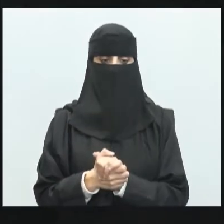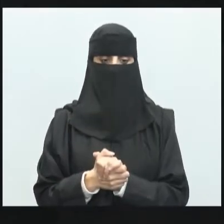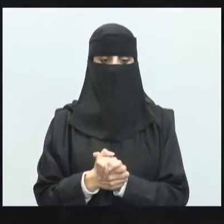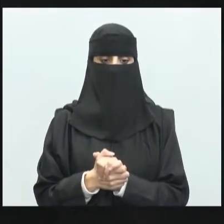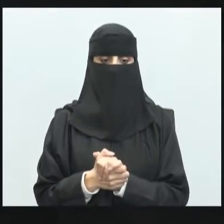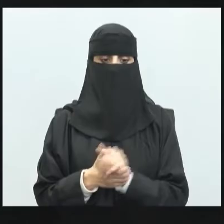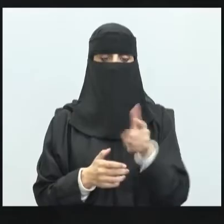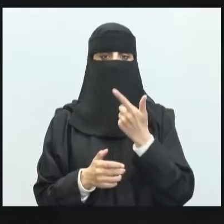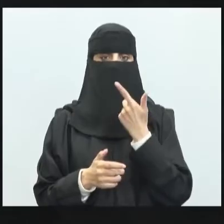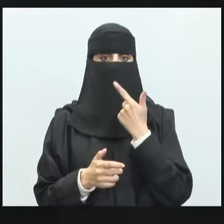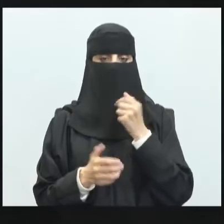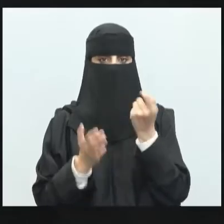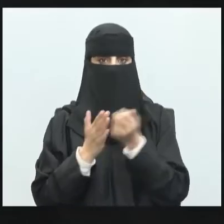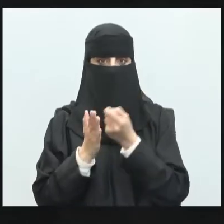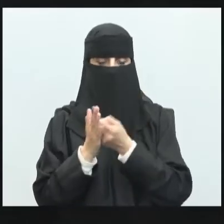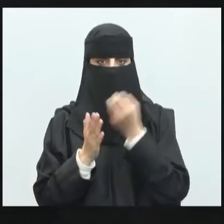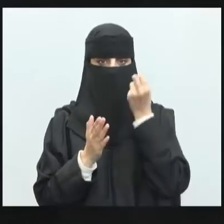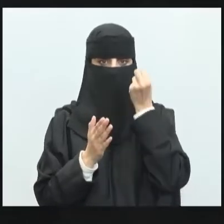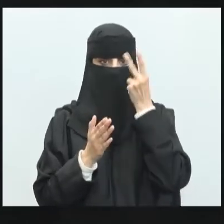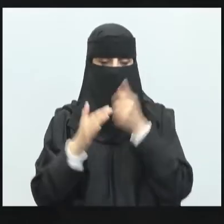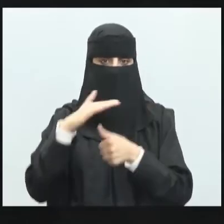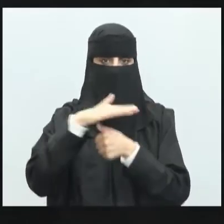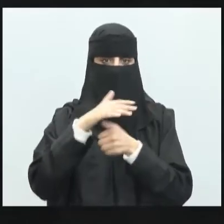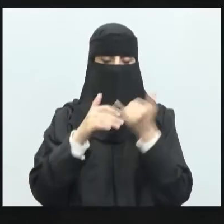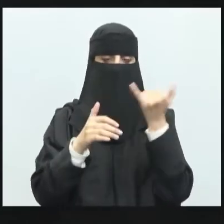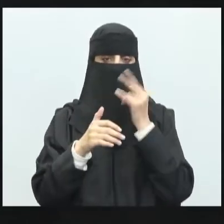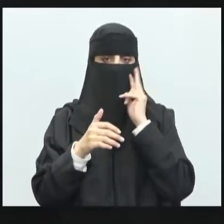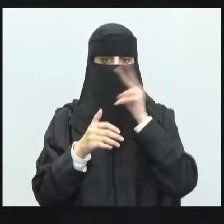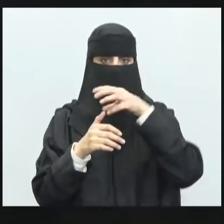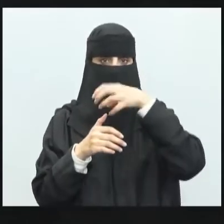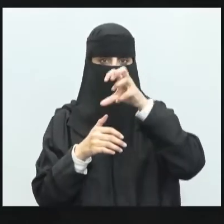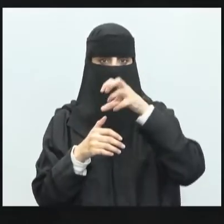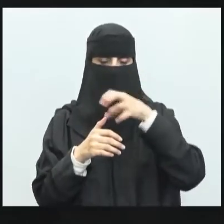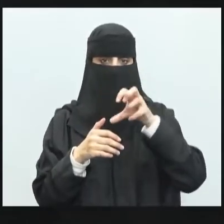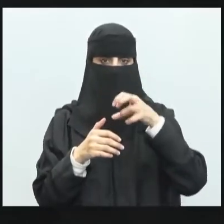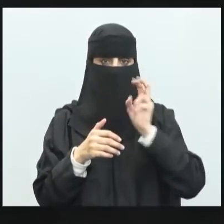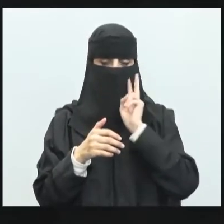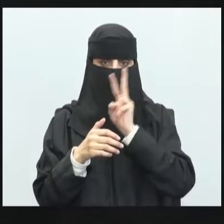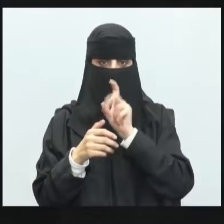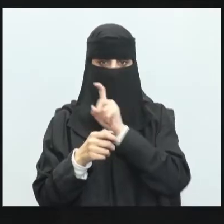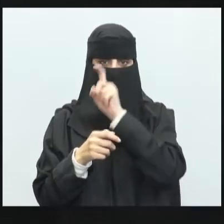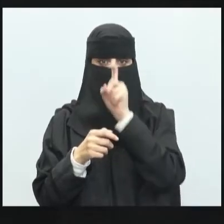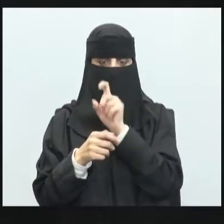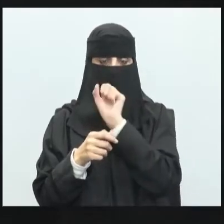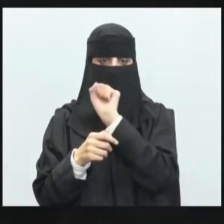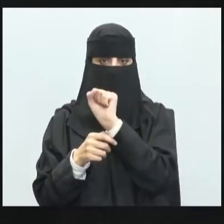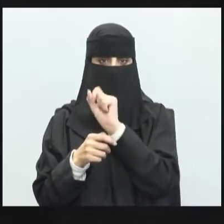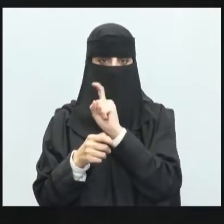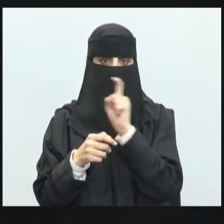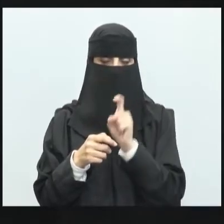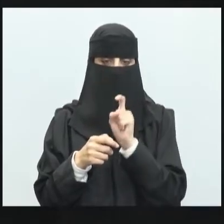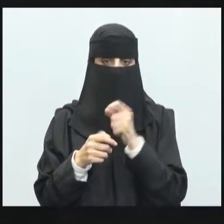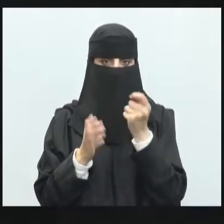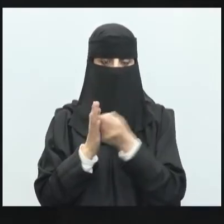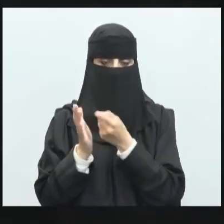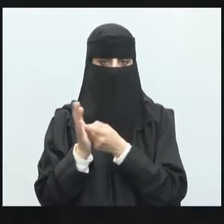تكتب الافكار الرئيسيه عليك ان تعود للفقرات وتحاول ان تكتب سؤالا على كل فقره او